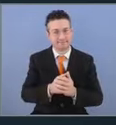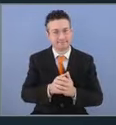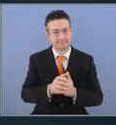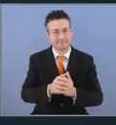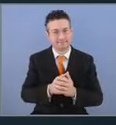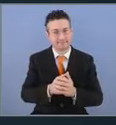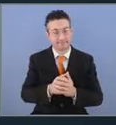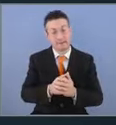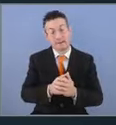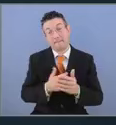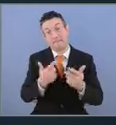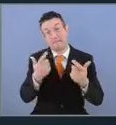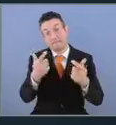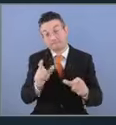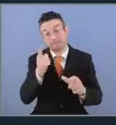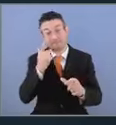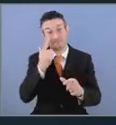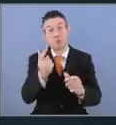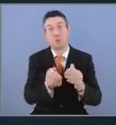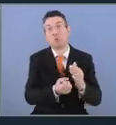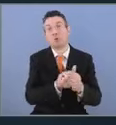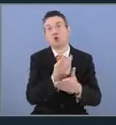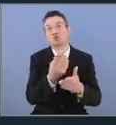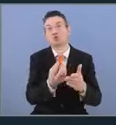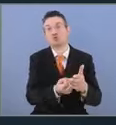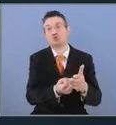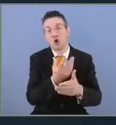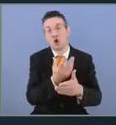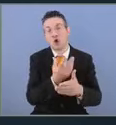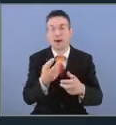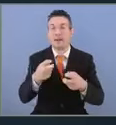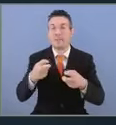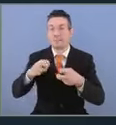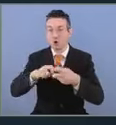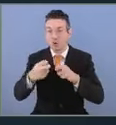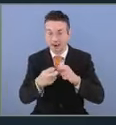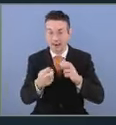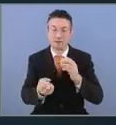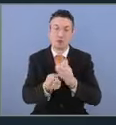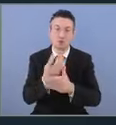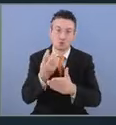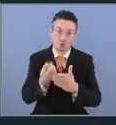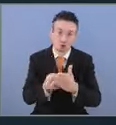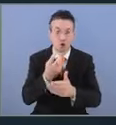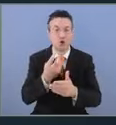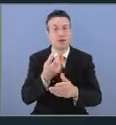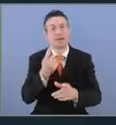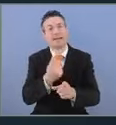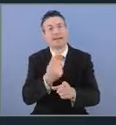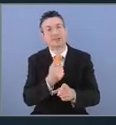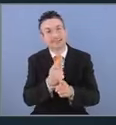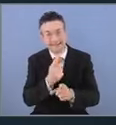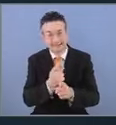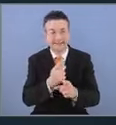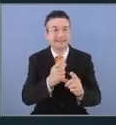della produzione e dei problemi della produzione e della necessità di coinvolgere le imprese produttive,